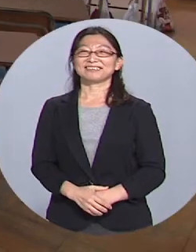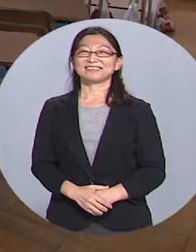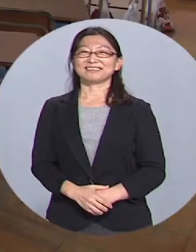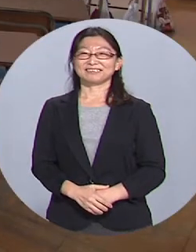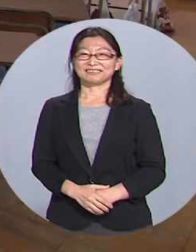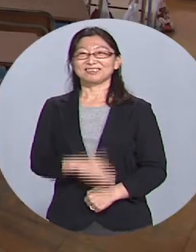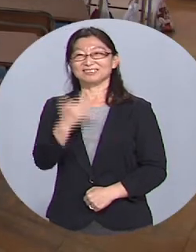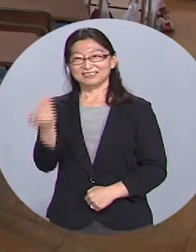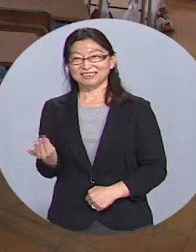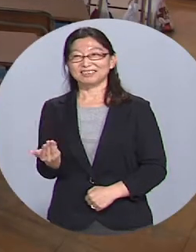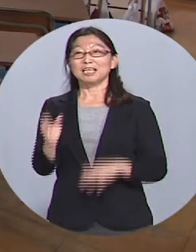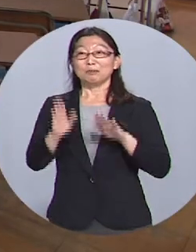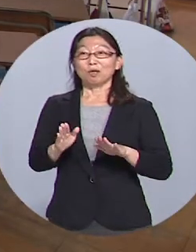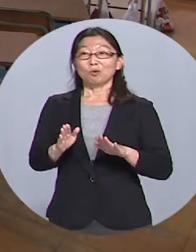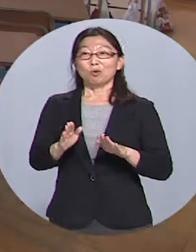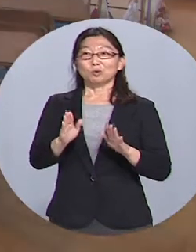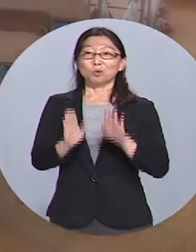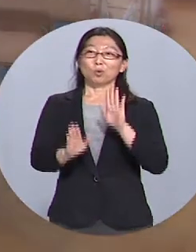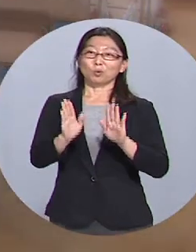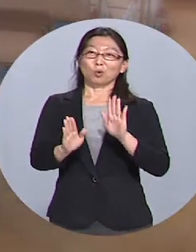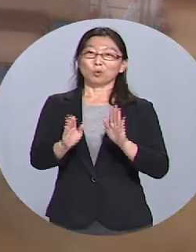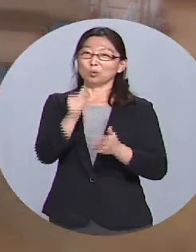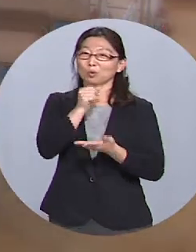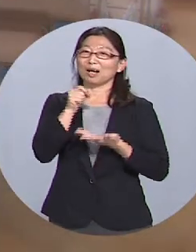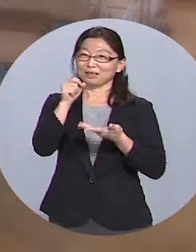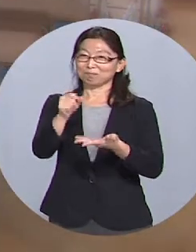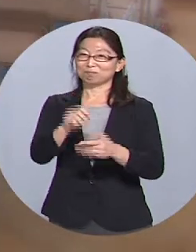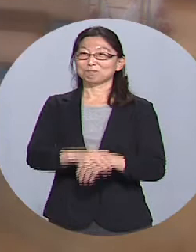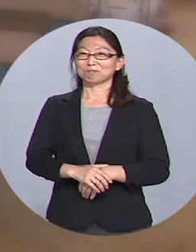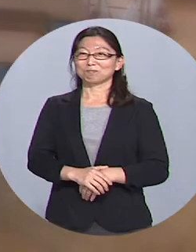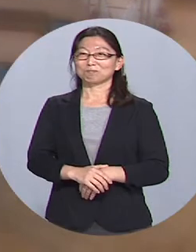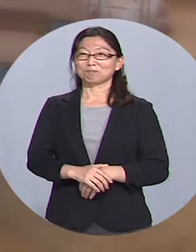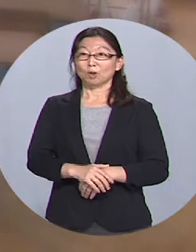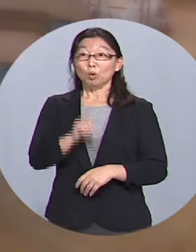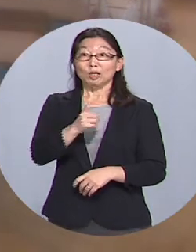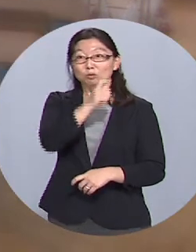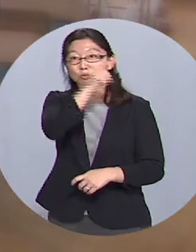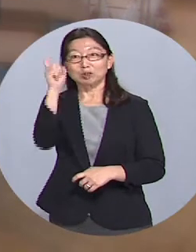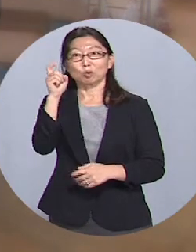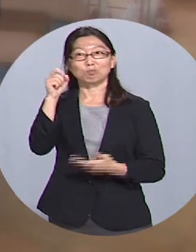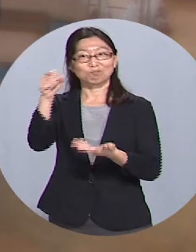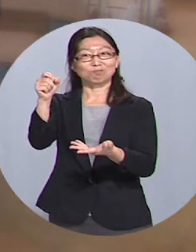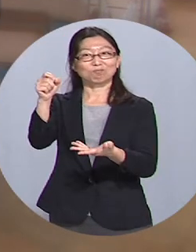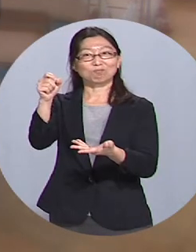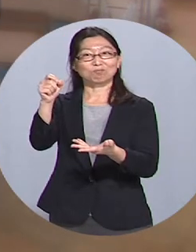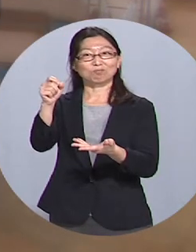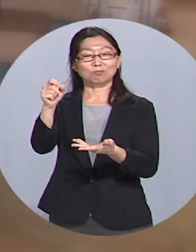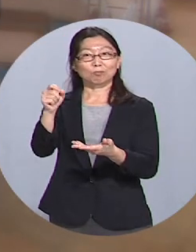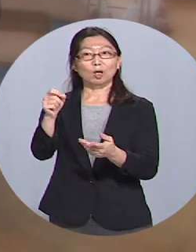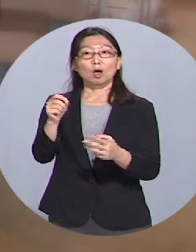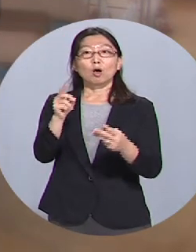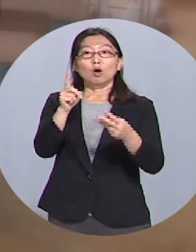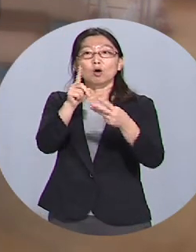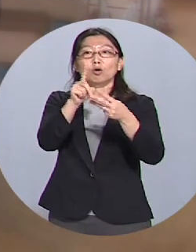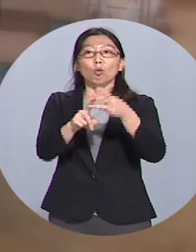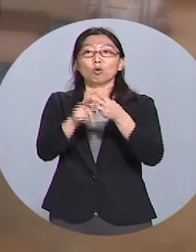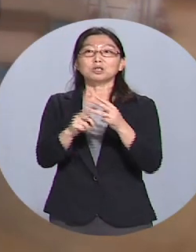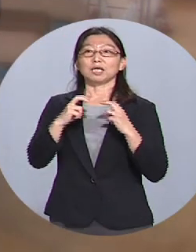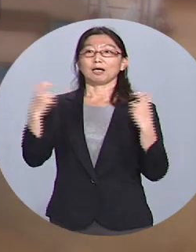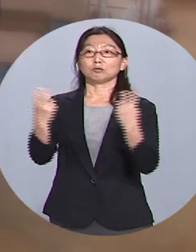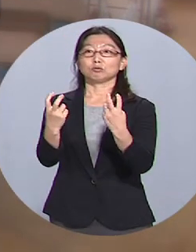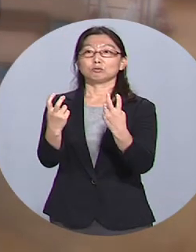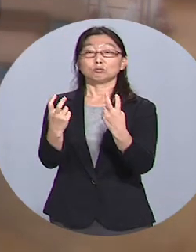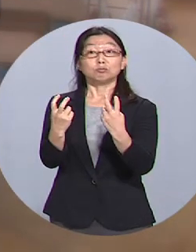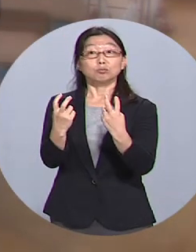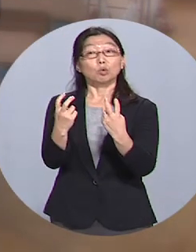続いては現在の給食事情についてご紹介しましょう。ここで一つクエスチョンです。皆さん、甲子園といえば何を思い浮かべ